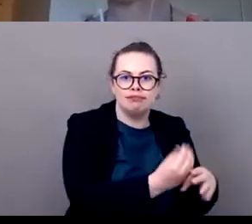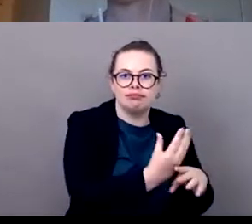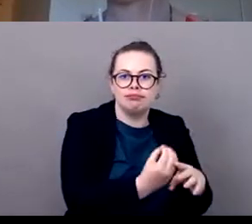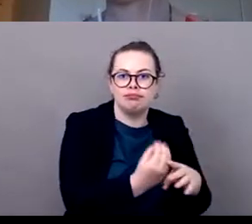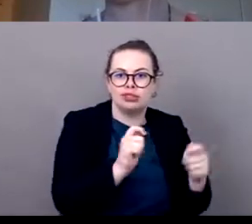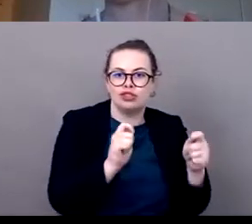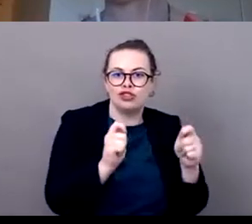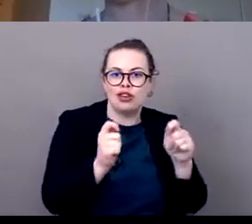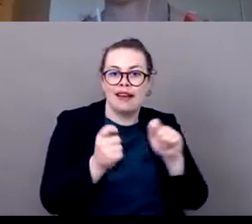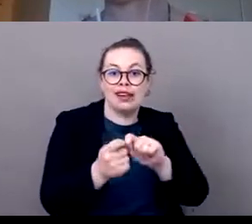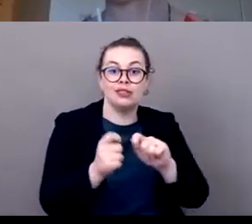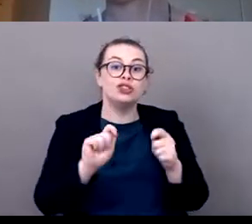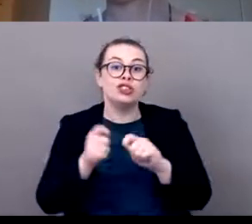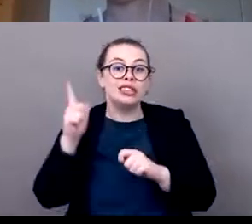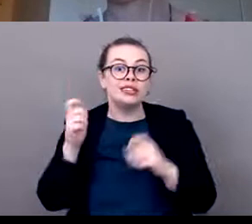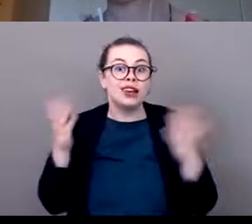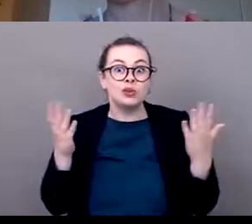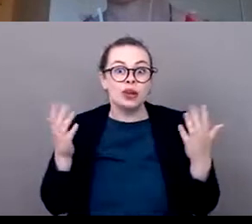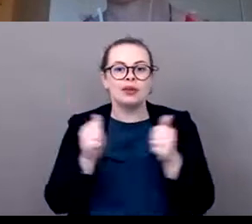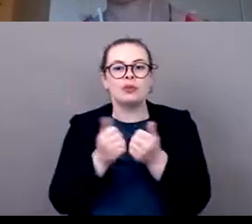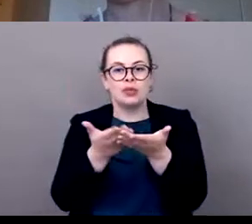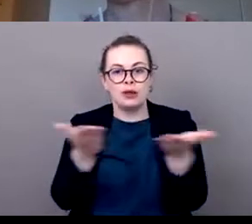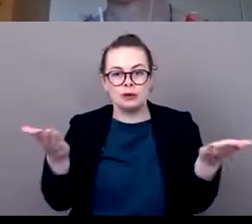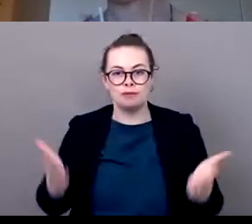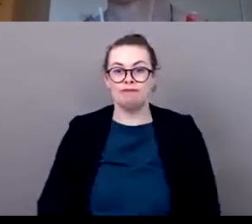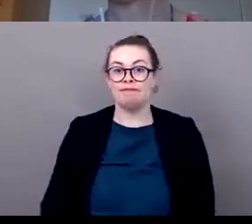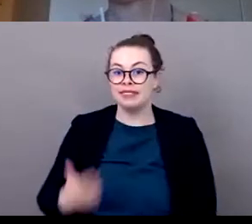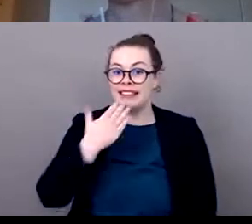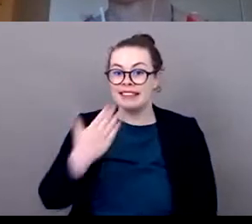au niveau local, au sein des différentes communautés. Je vous remercie, je vous rends la parole.